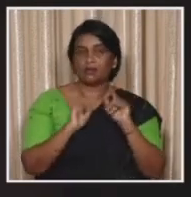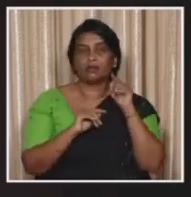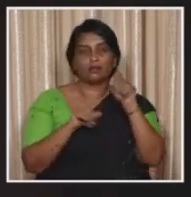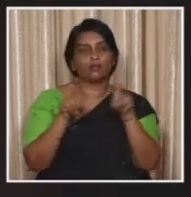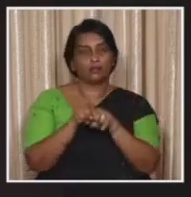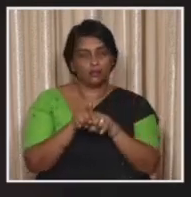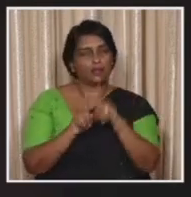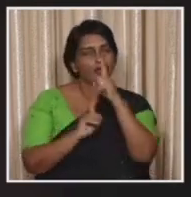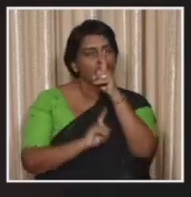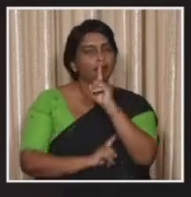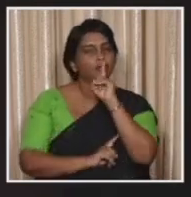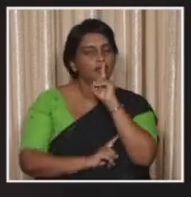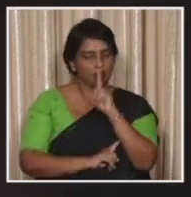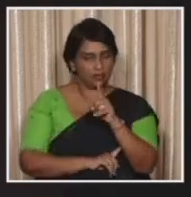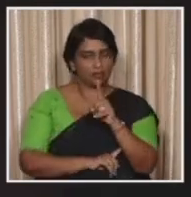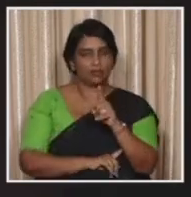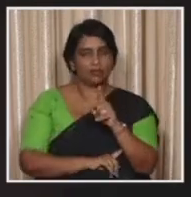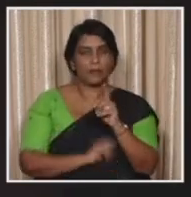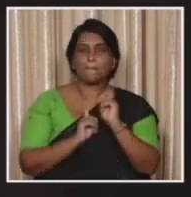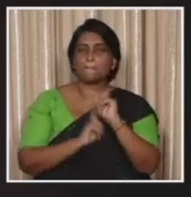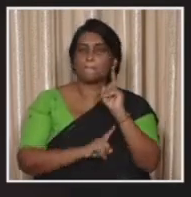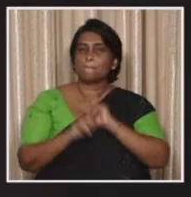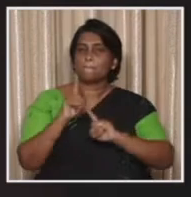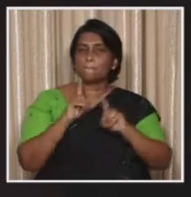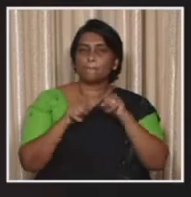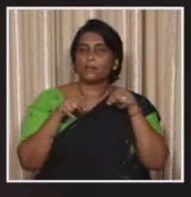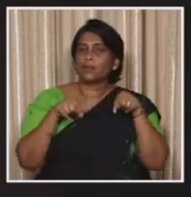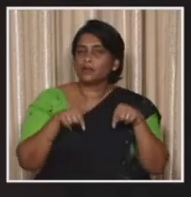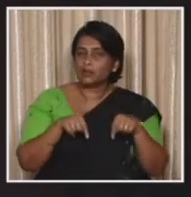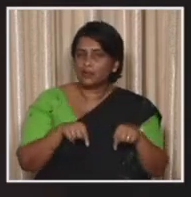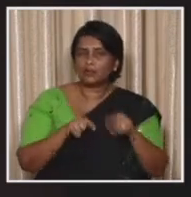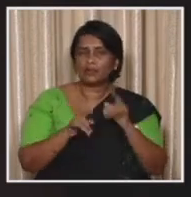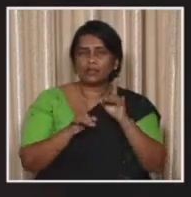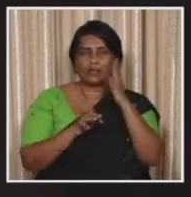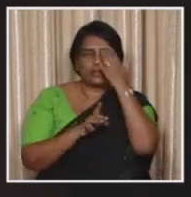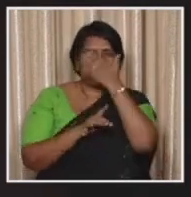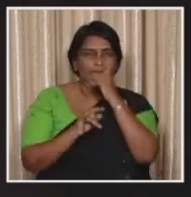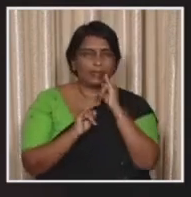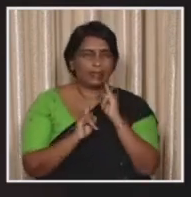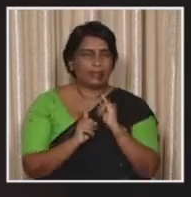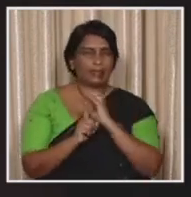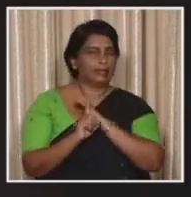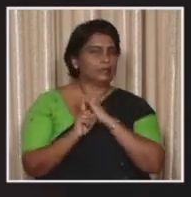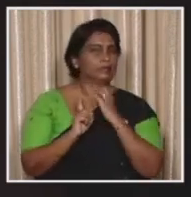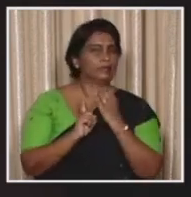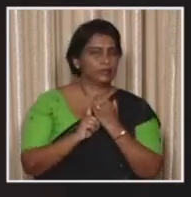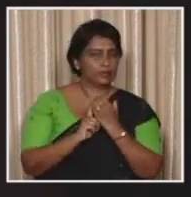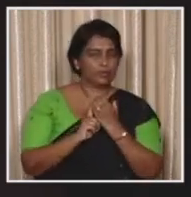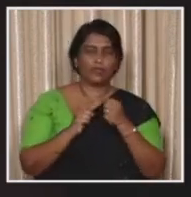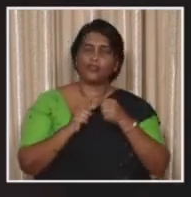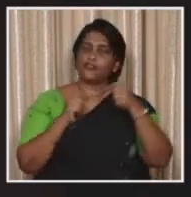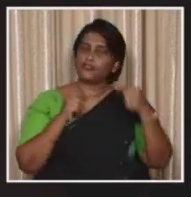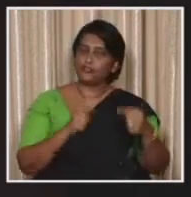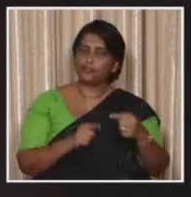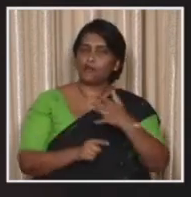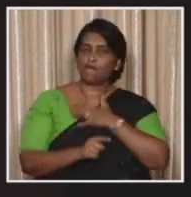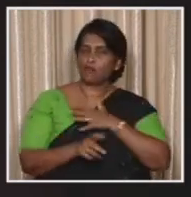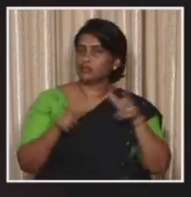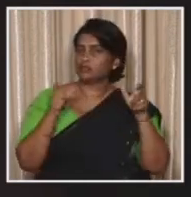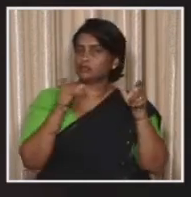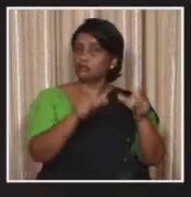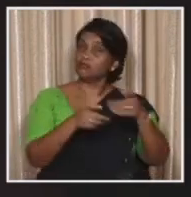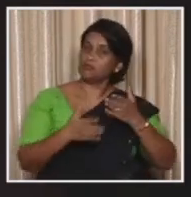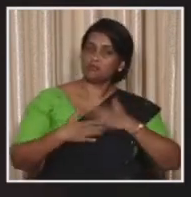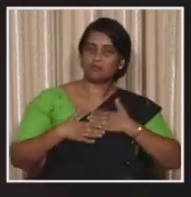නිසා එක ඉල්ලීමක් කරනවා මේ පාර්ලිමේන්තුවේ ඇතිවීම යන කැත සංස්කෘතිය විපක්ෂයේ හඬ වහලිවරලා අපි